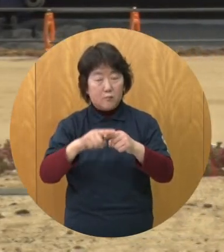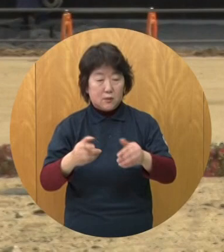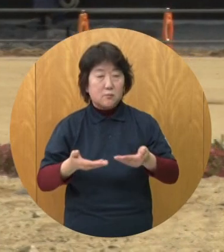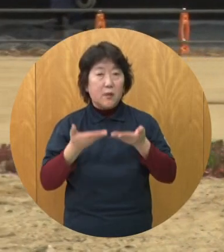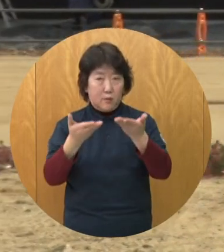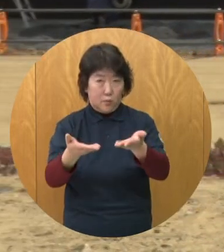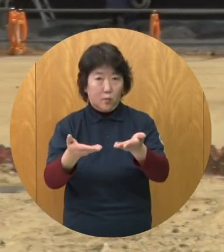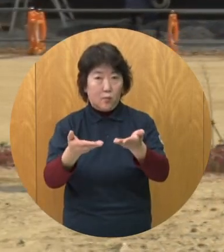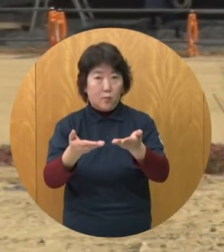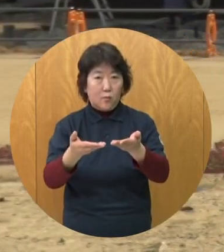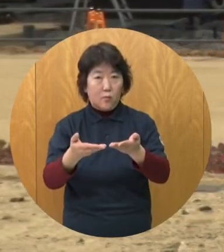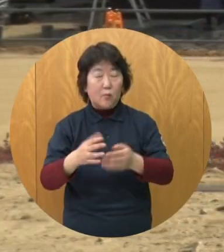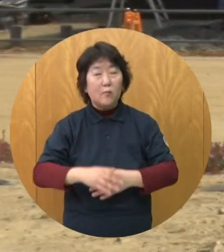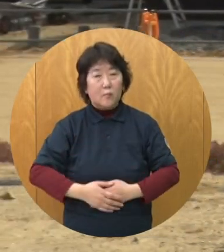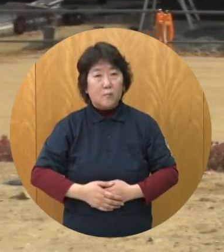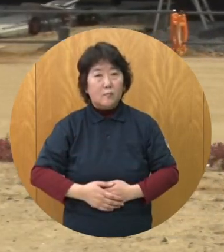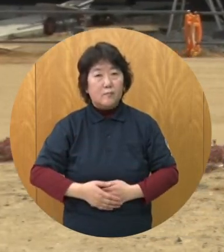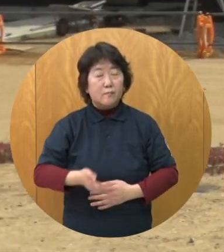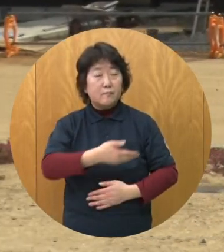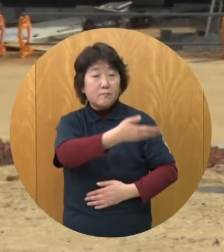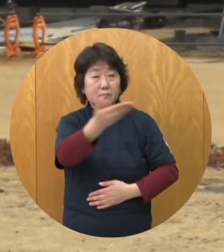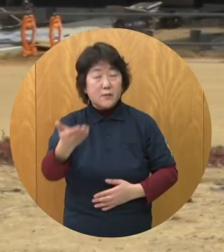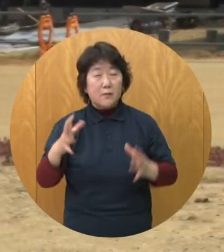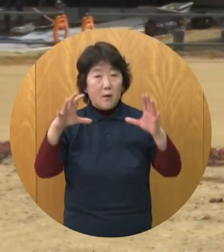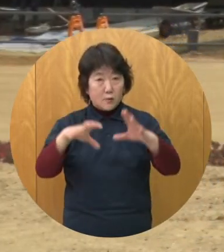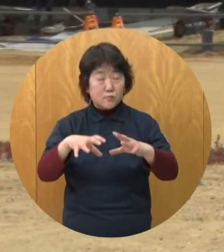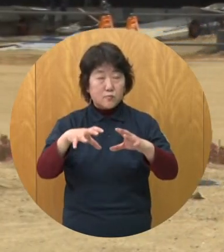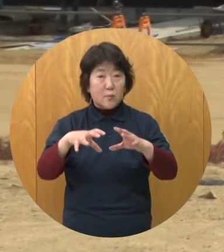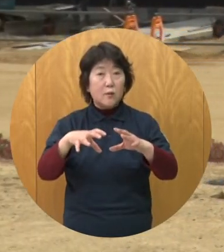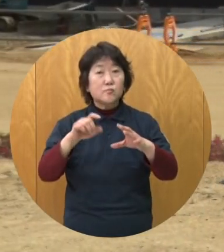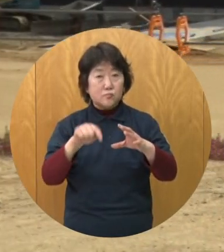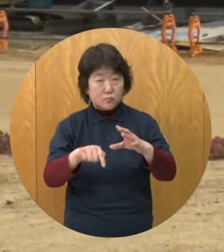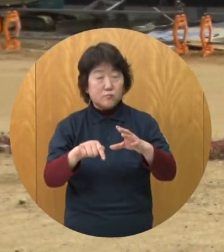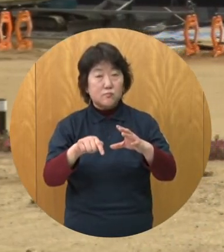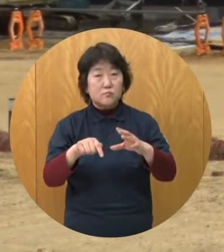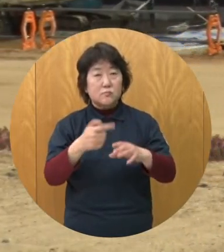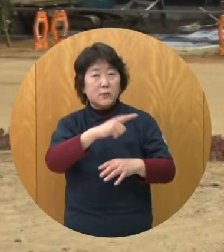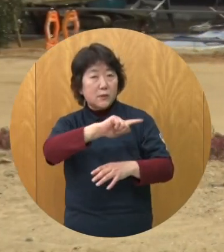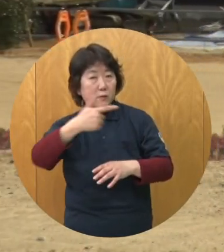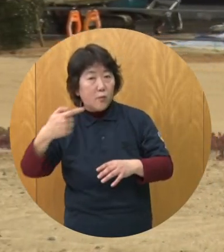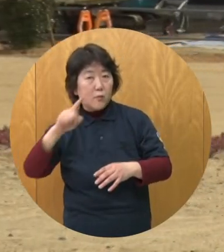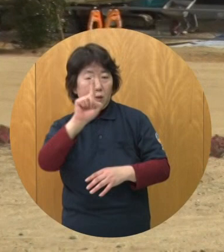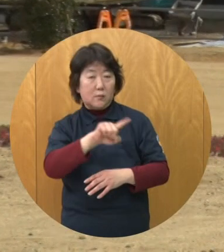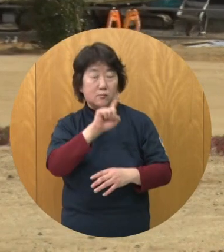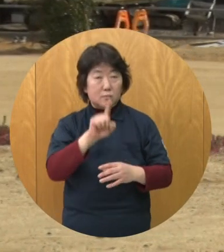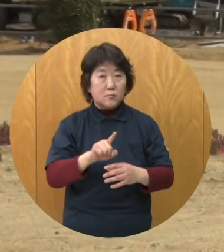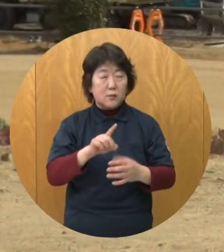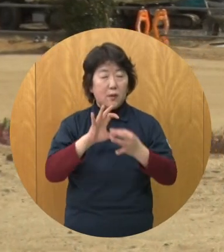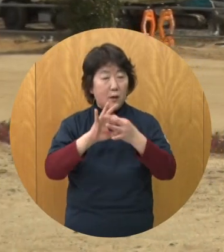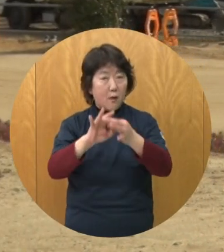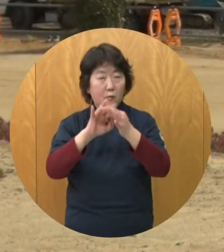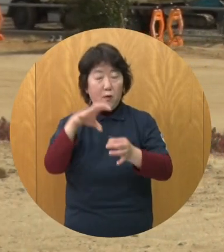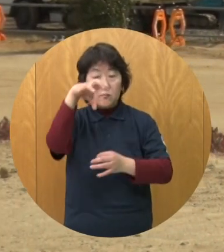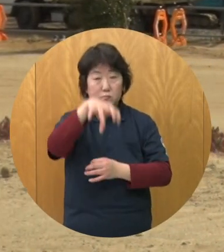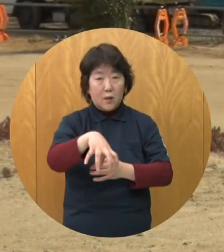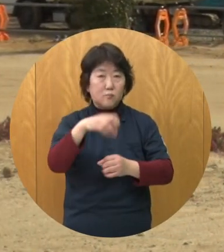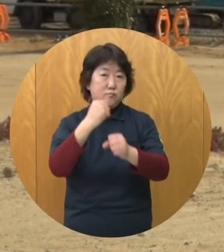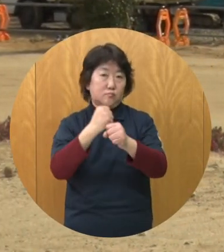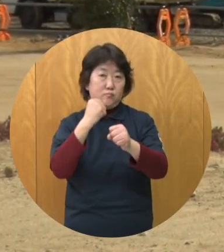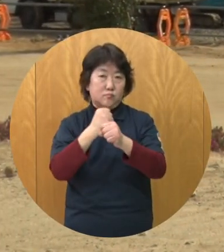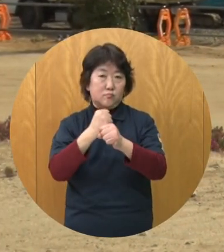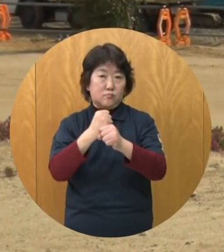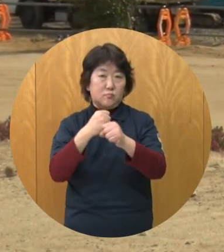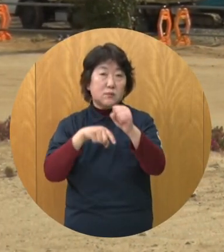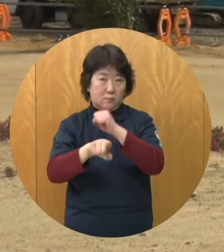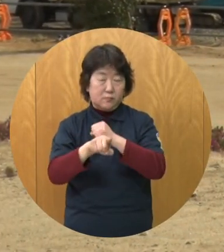提供され、世代やジェンダー、障害の有無などを問わず、多様な人たちが関わり合う拠点となります